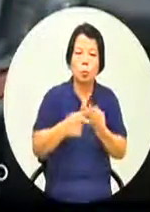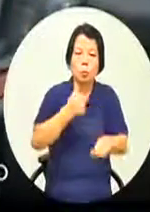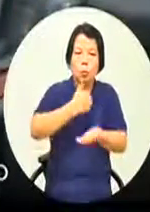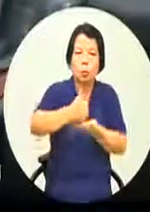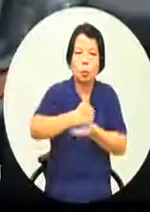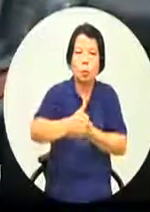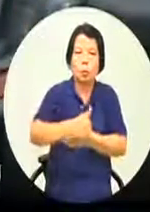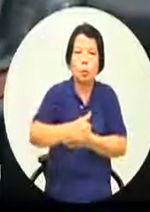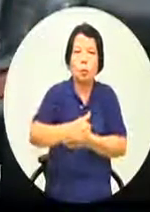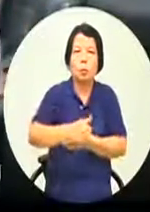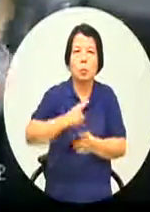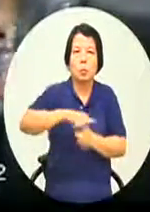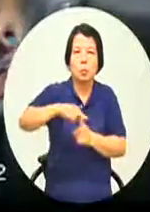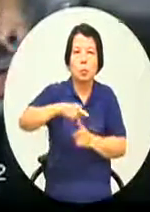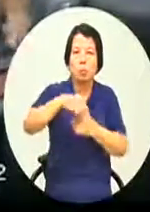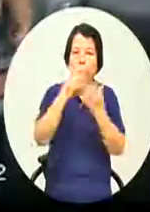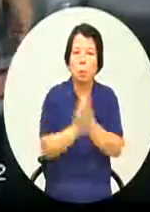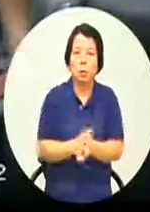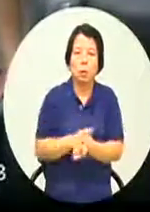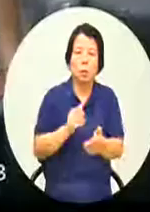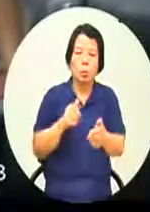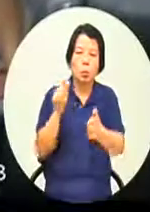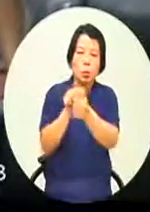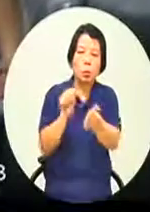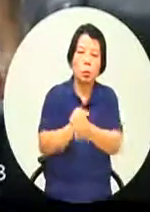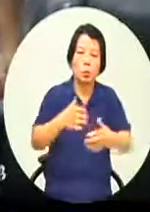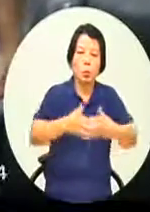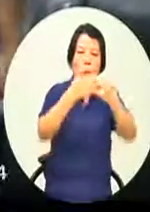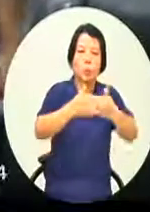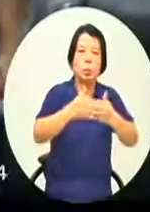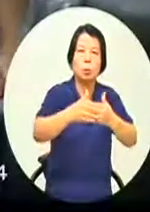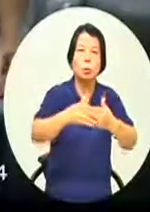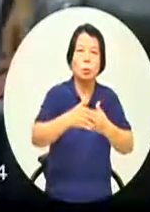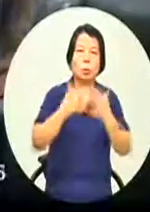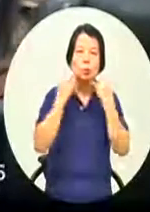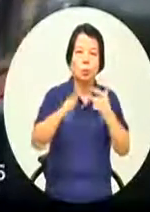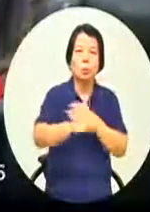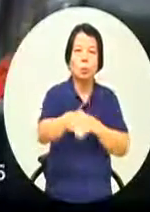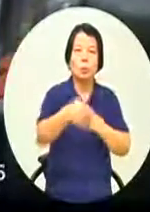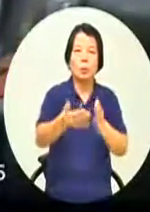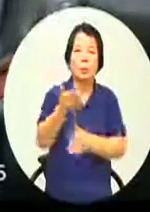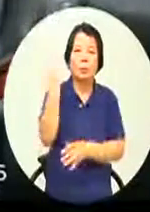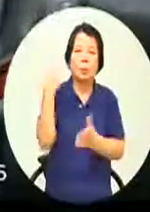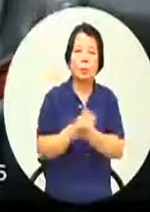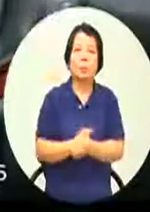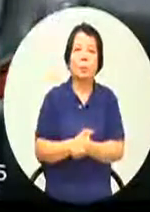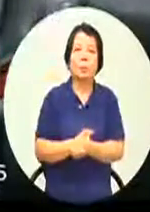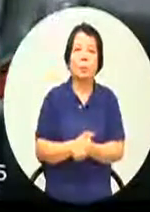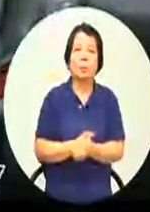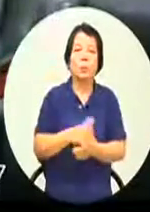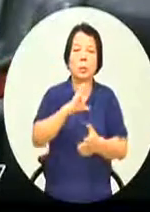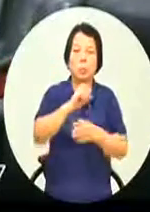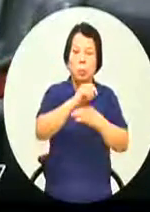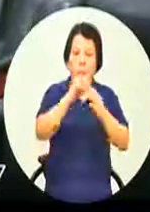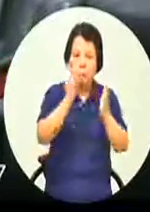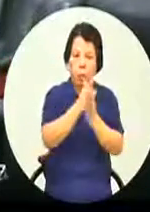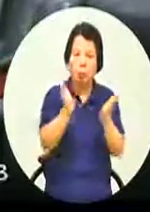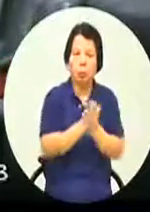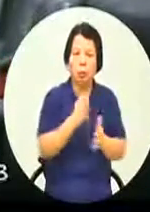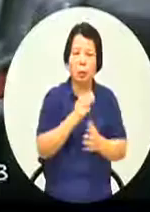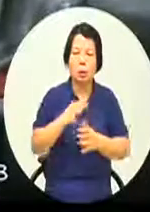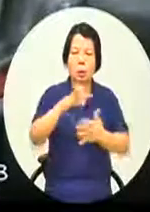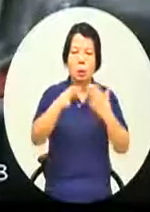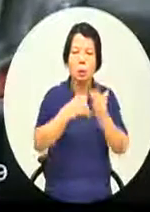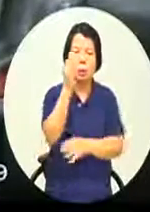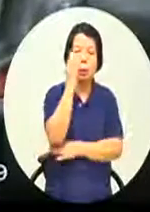哦，都过度依赖所谓的中国市场。尤其是在过去 ECFA 通过之后，整个政策利多，导